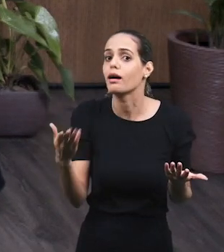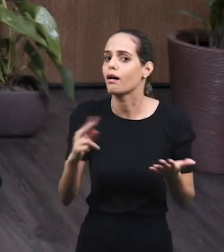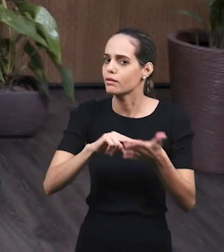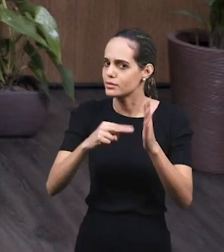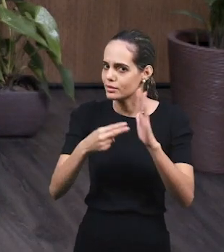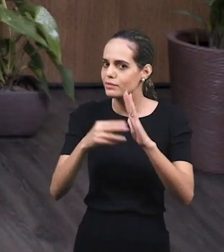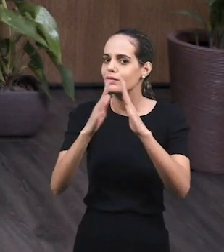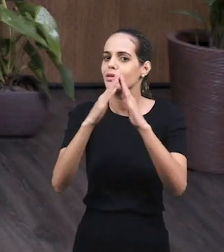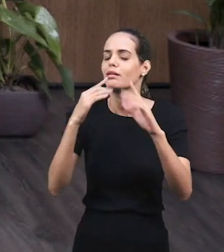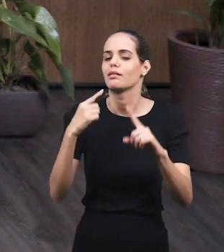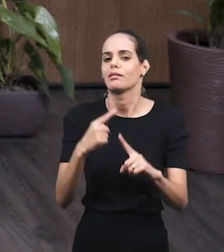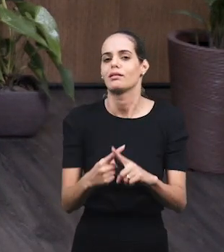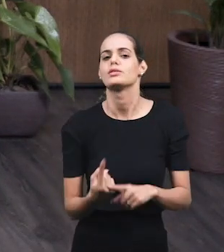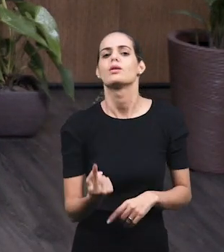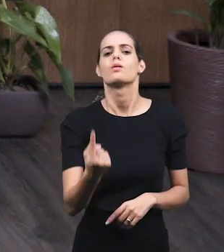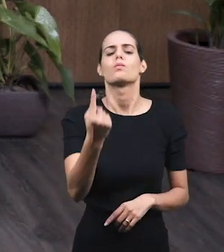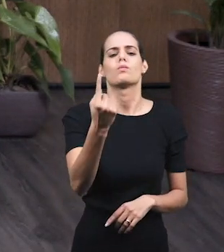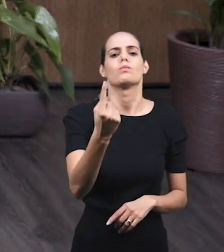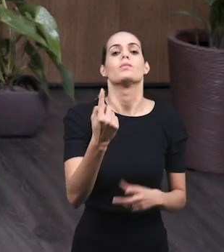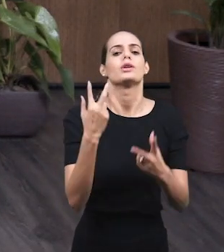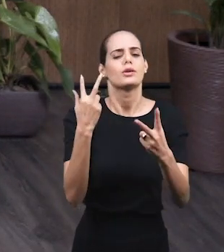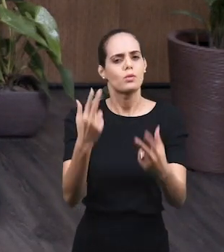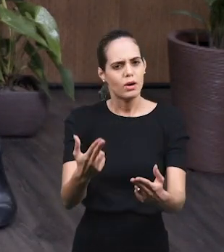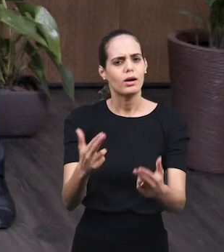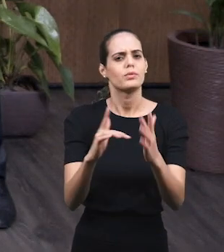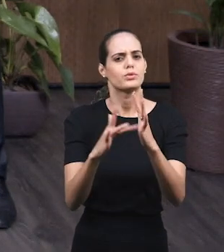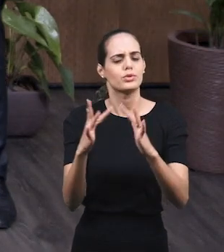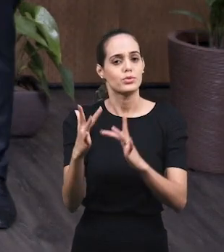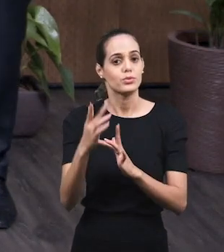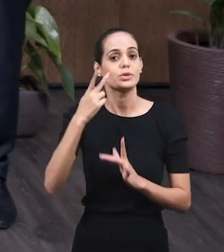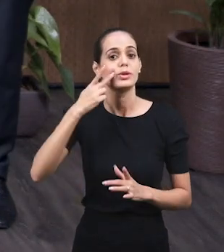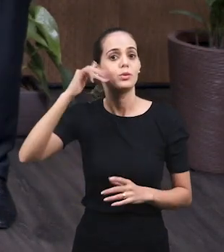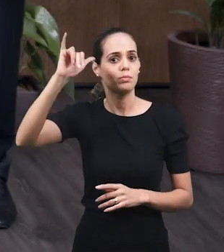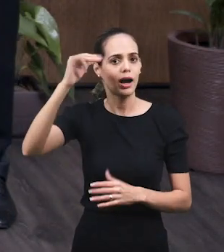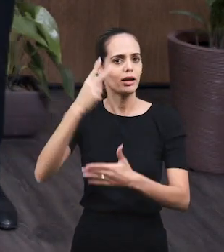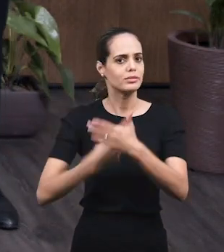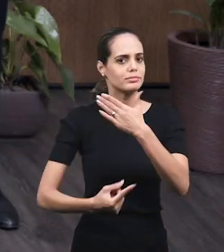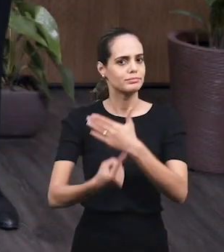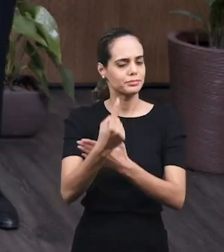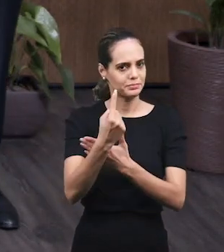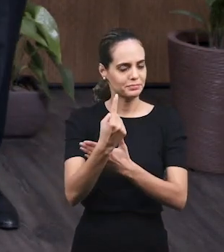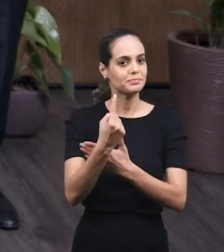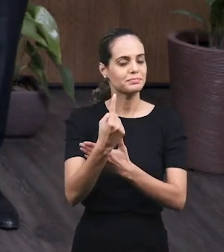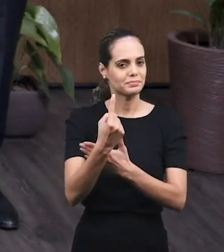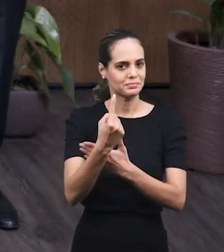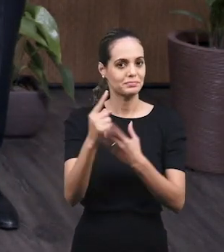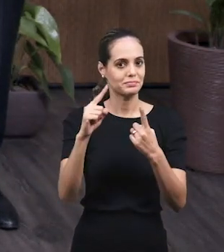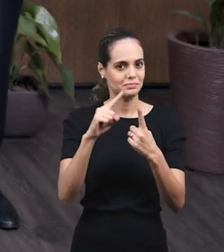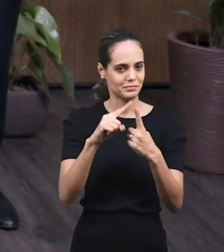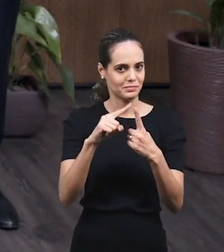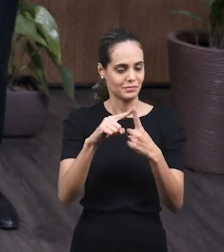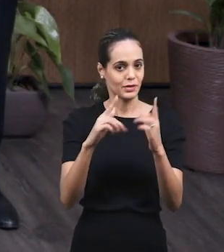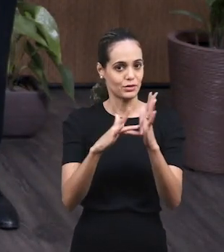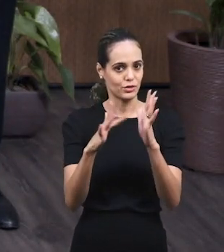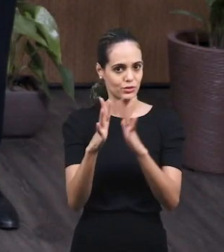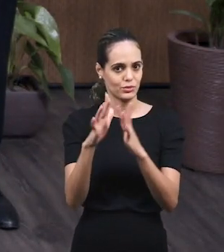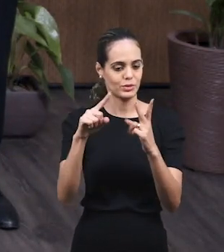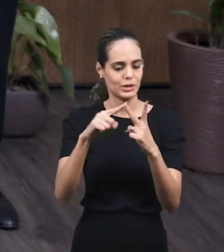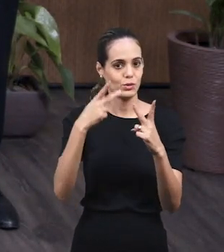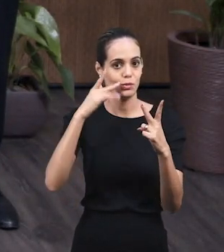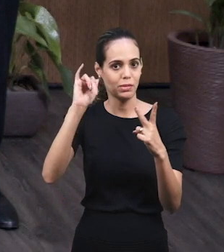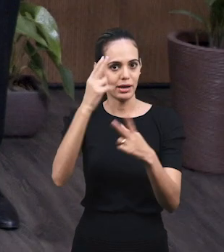Afin afin que les disciples, l'Église, ils soient un, ainsi comme nous, Jésus le